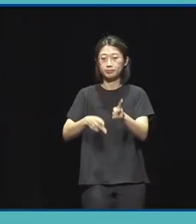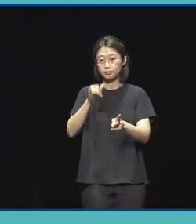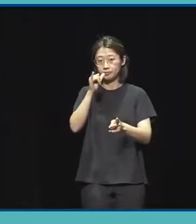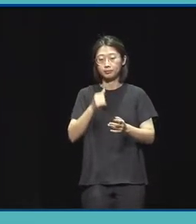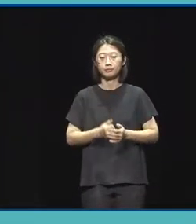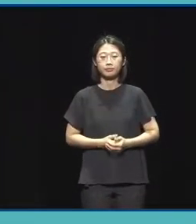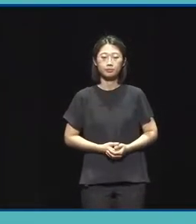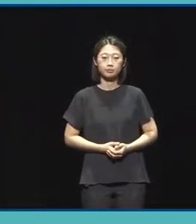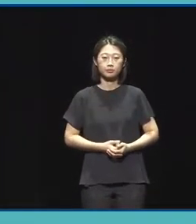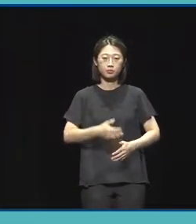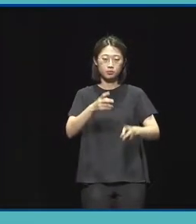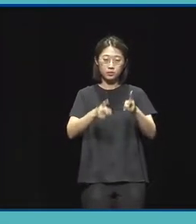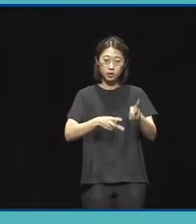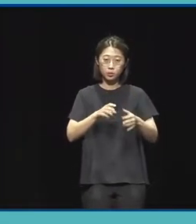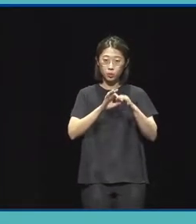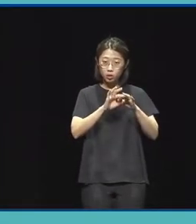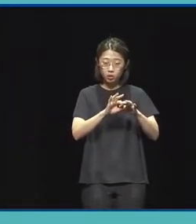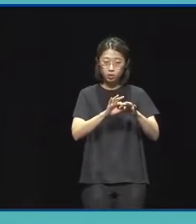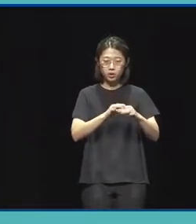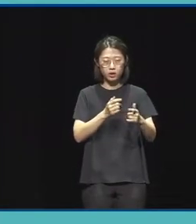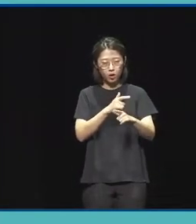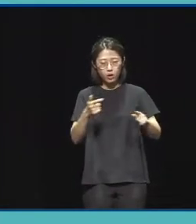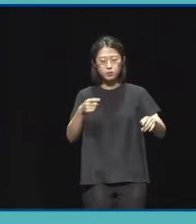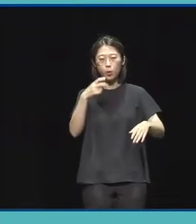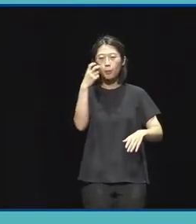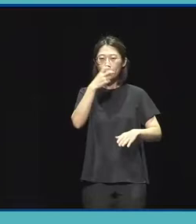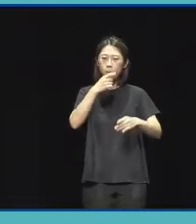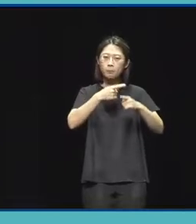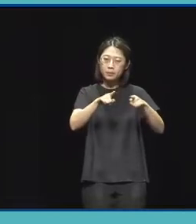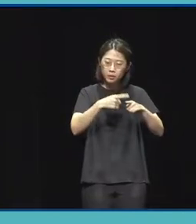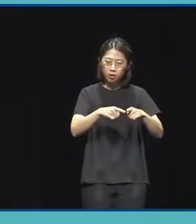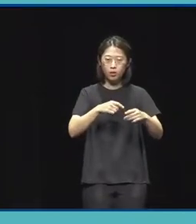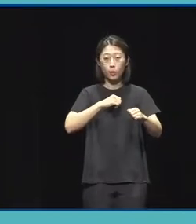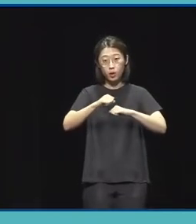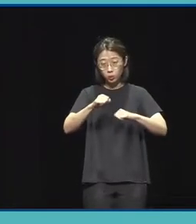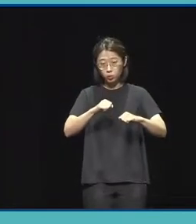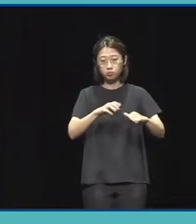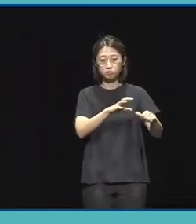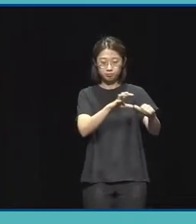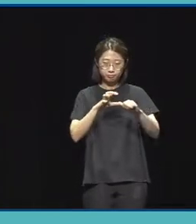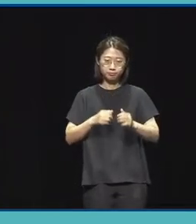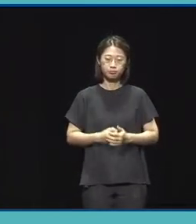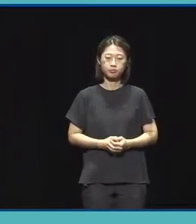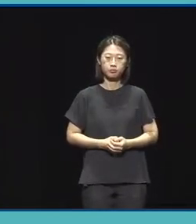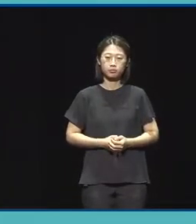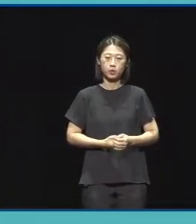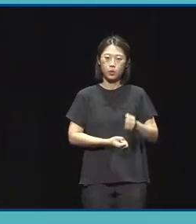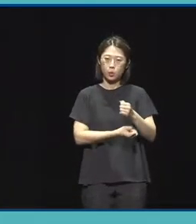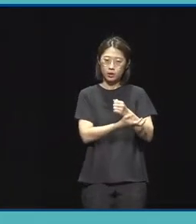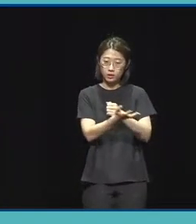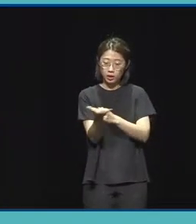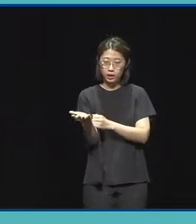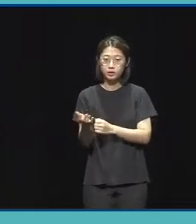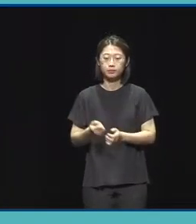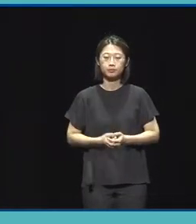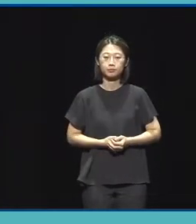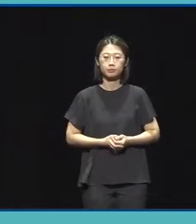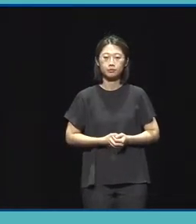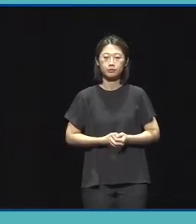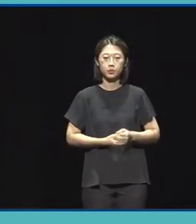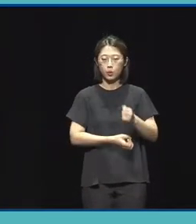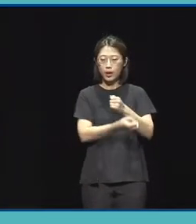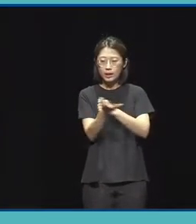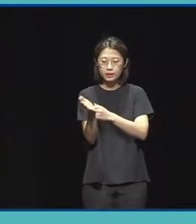마지막으로이 사업들을 통해서 다양한 비평 활동들을 통해 확산시키는 공연예술 비평